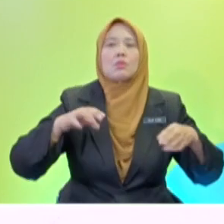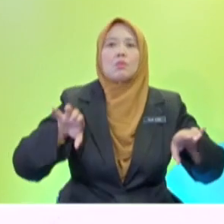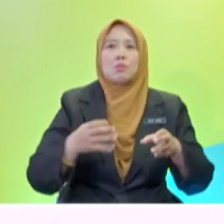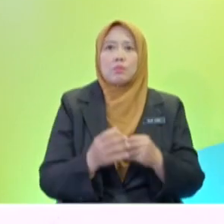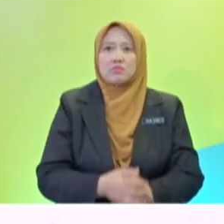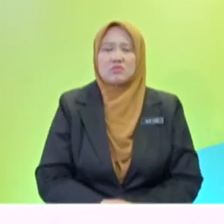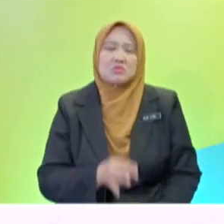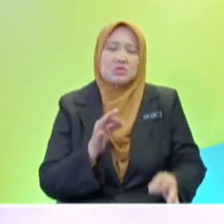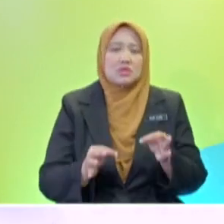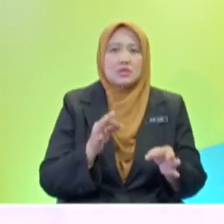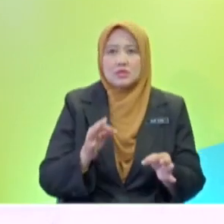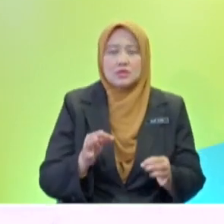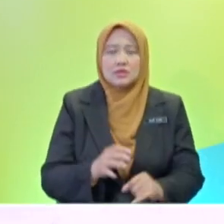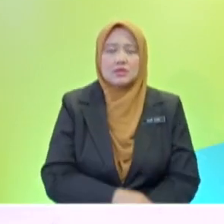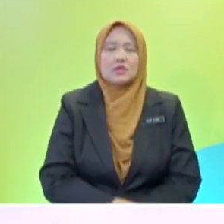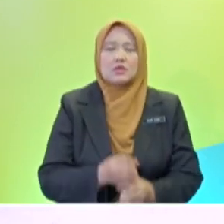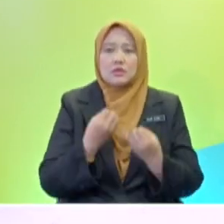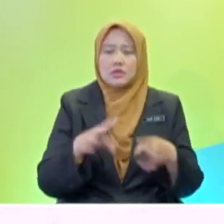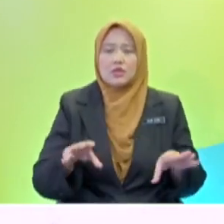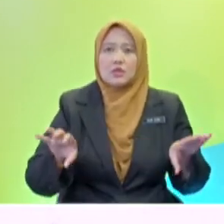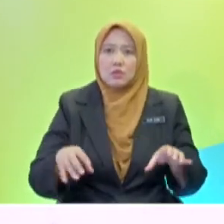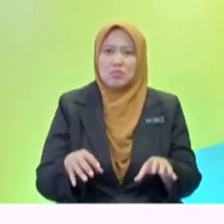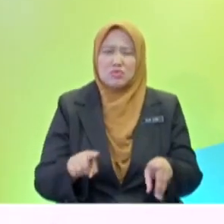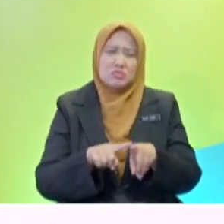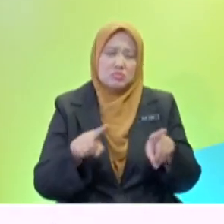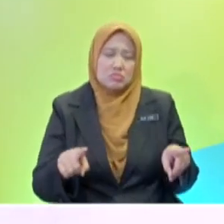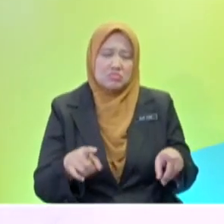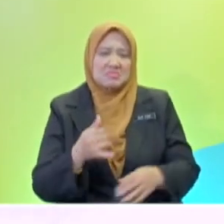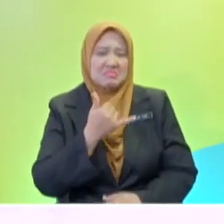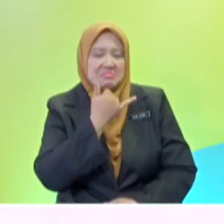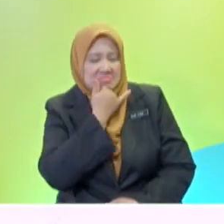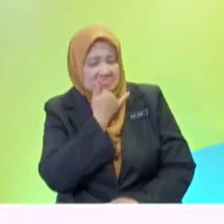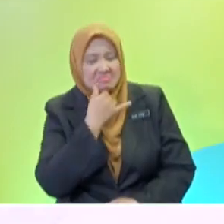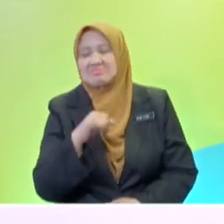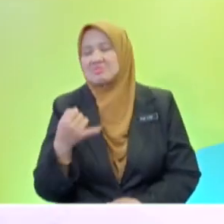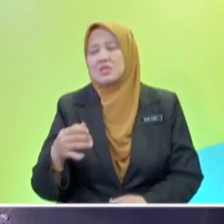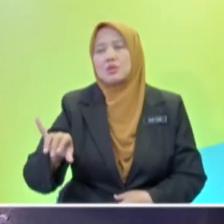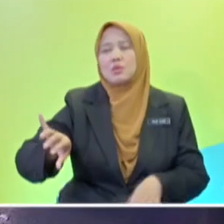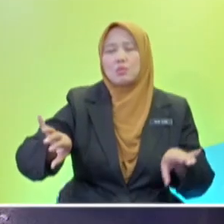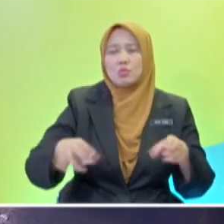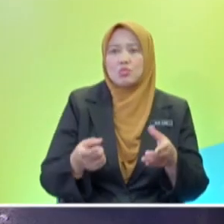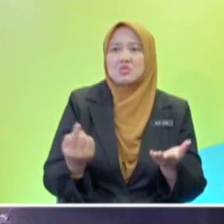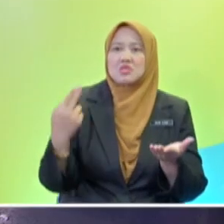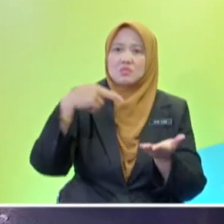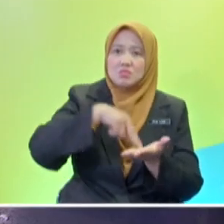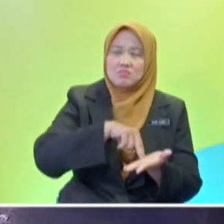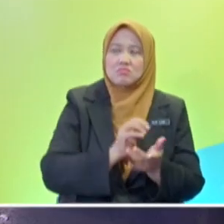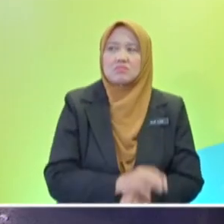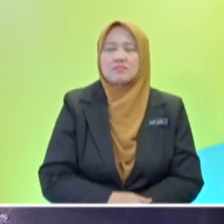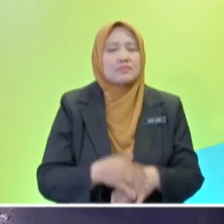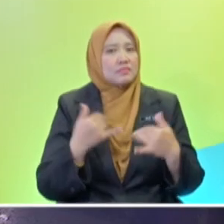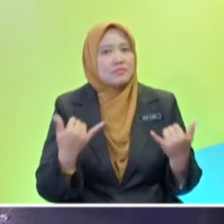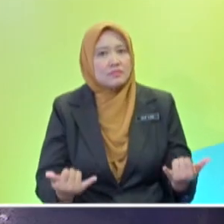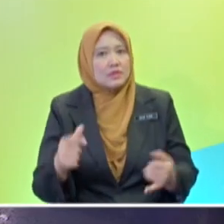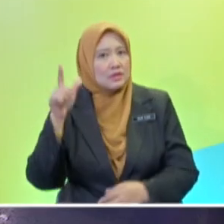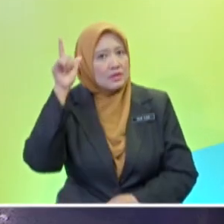rasa ataupun jadi kita akan Buatlah karangan terlebih dahulu untuk